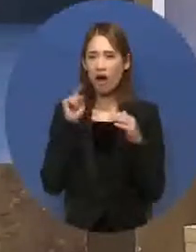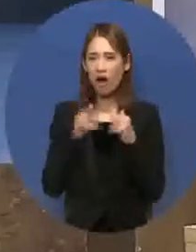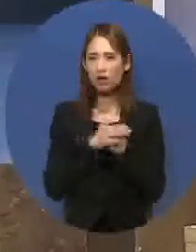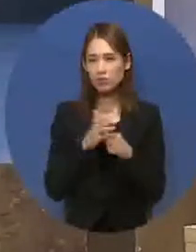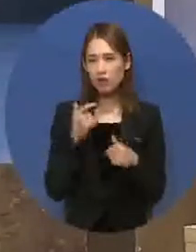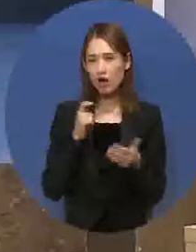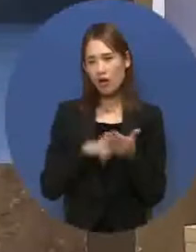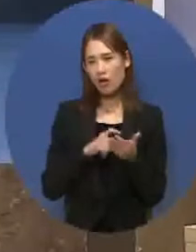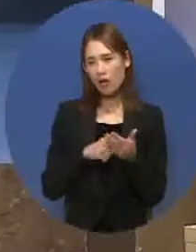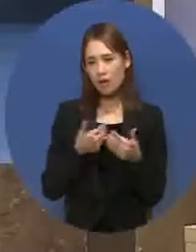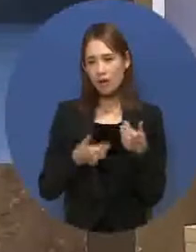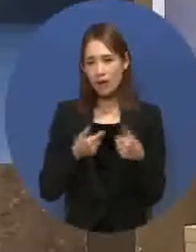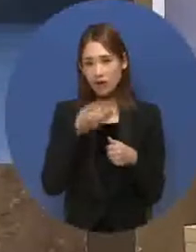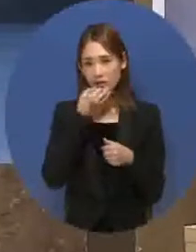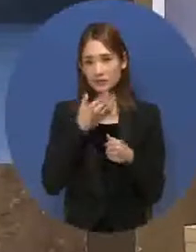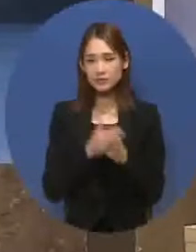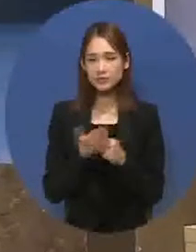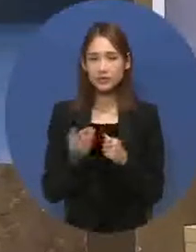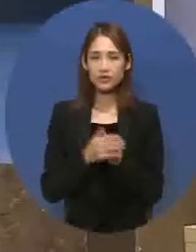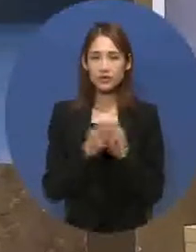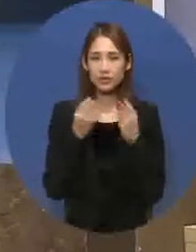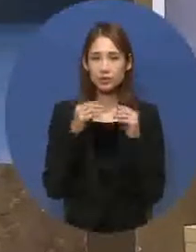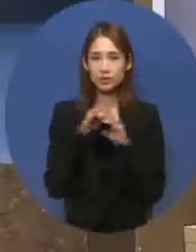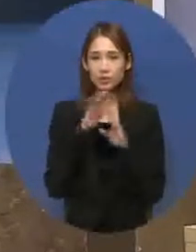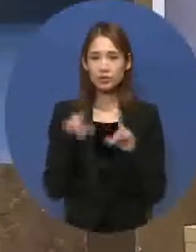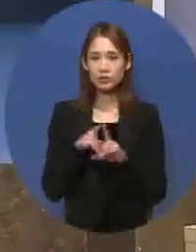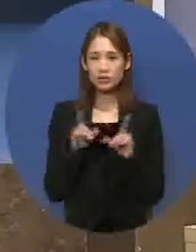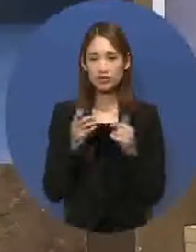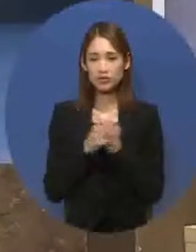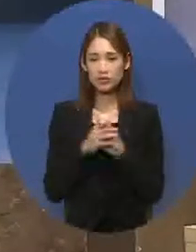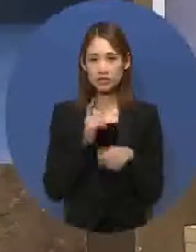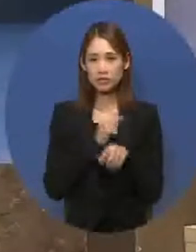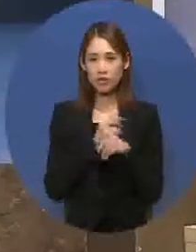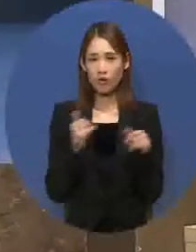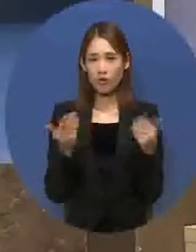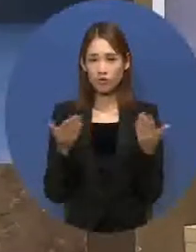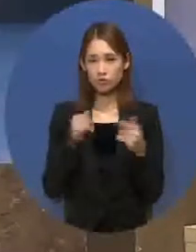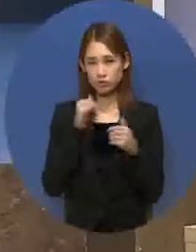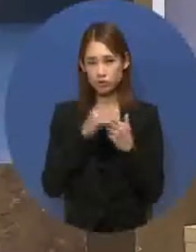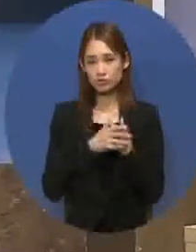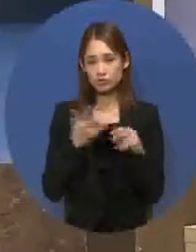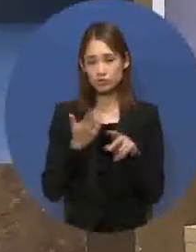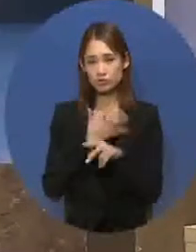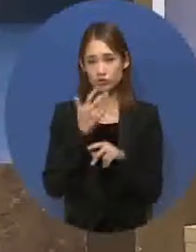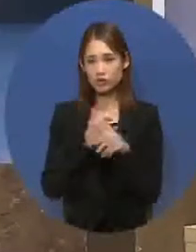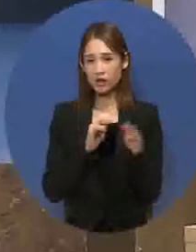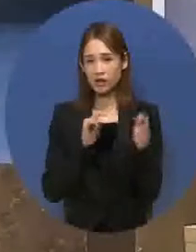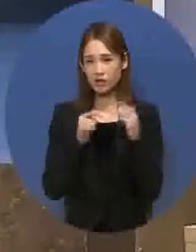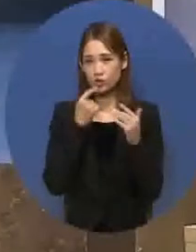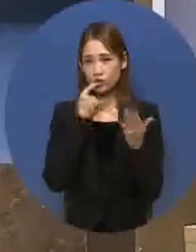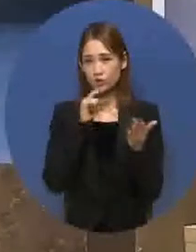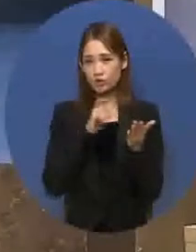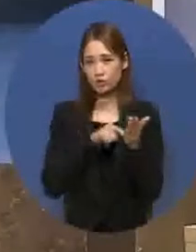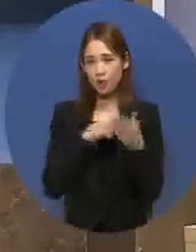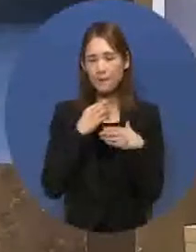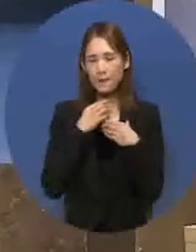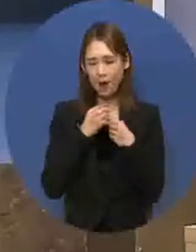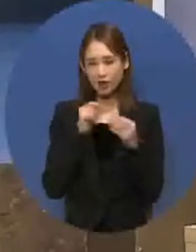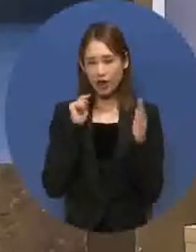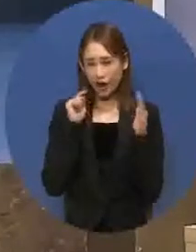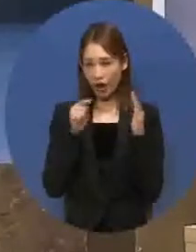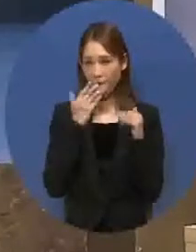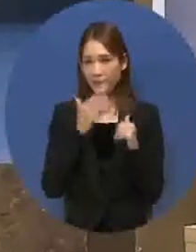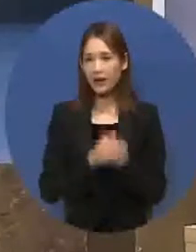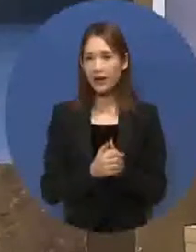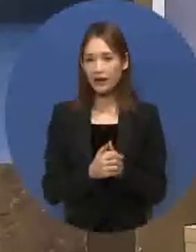힘들었거든요. 그런데 예, 예. 말씀하신 것처럼 이제 토일 노인사원분들이 계신다면은 주말에도 누구나 손쉽게 편리하게 갈 수 예, 예. 있기